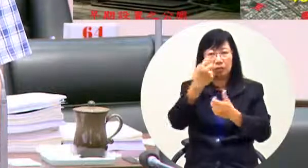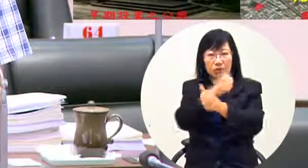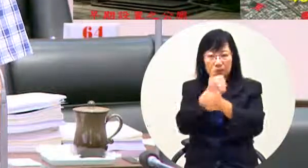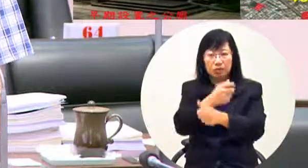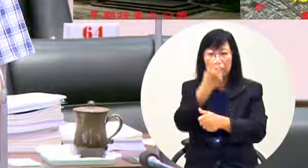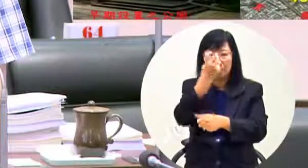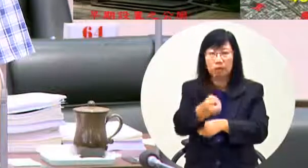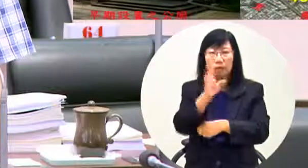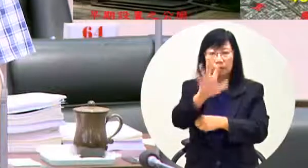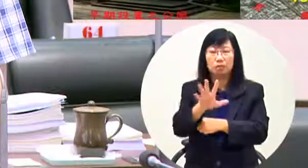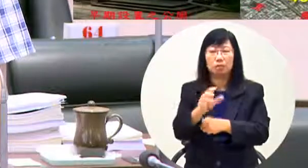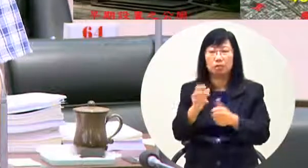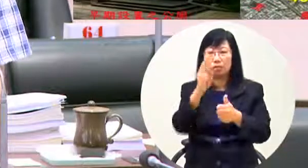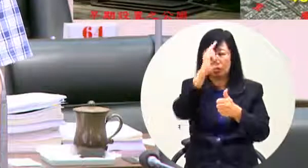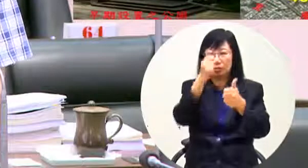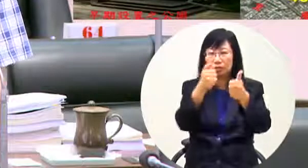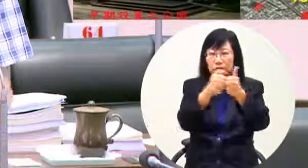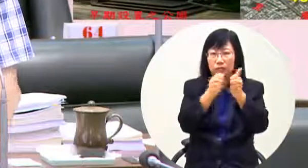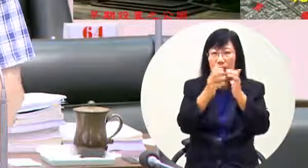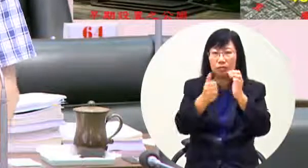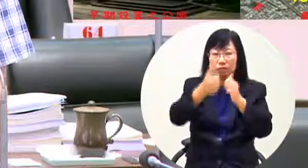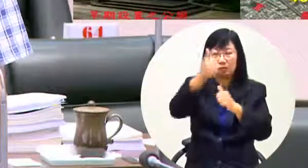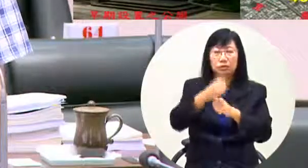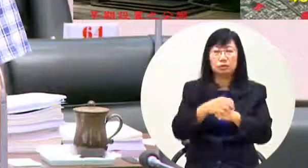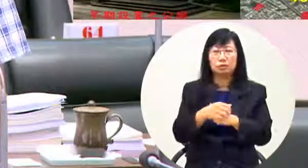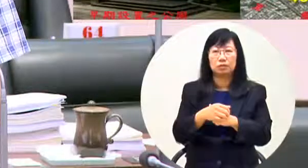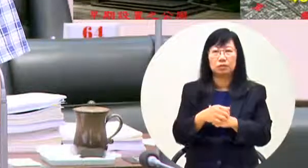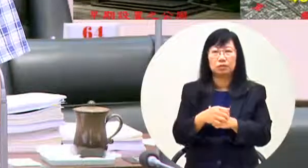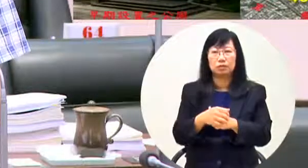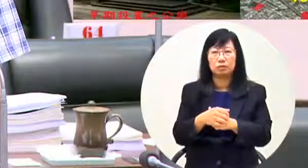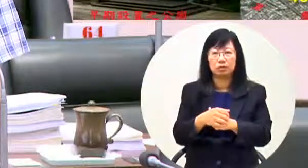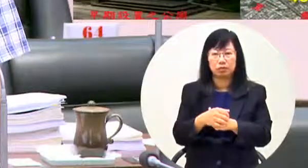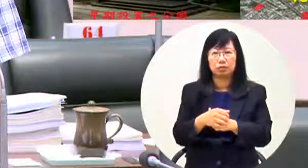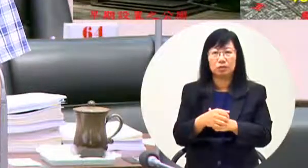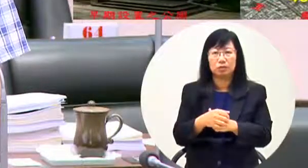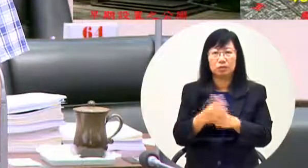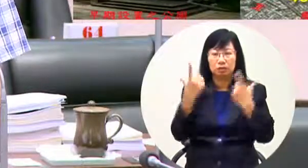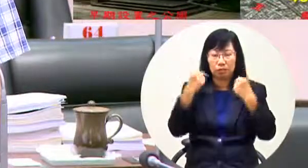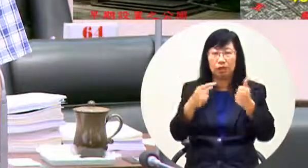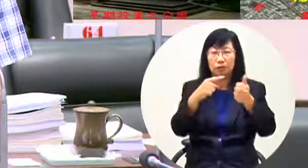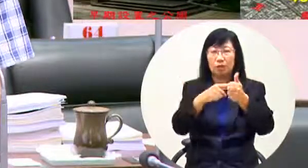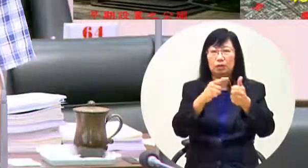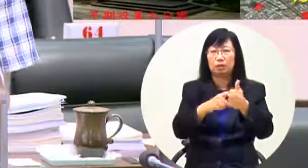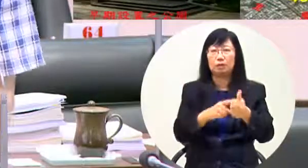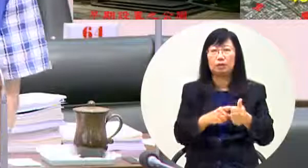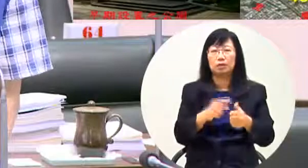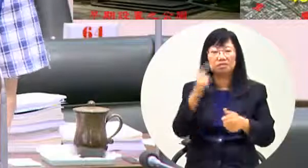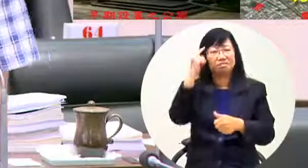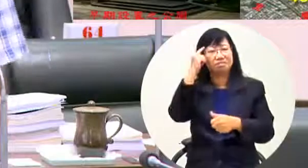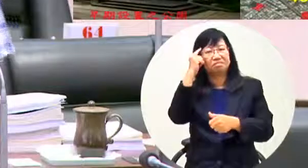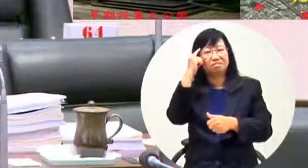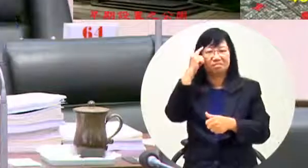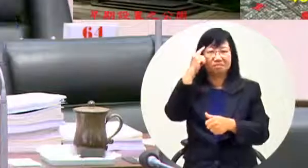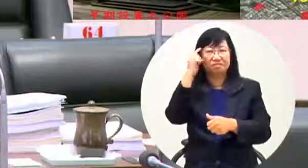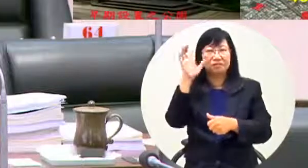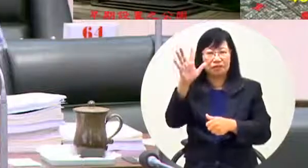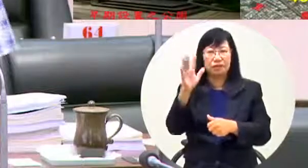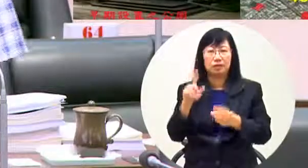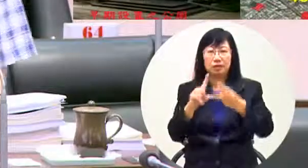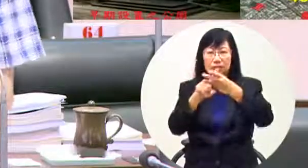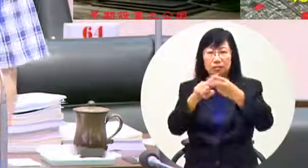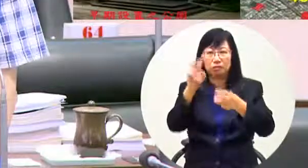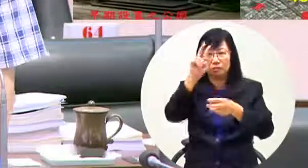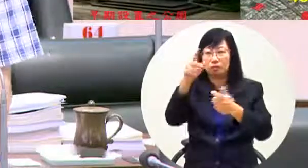就已经原则上，他本来是最多意见的，最多主见的，不是说反对意见的，他是最